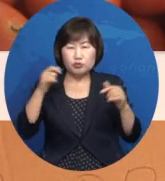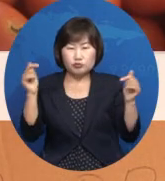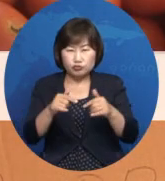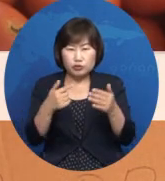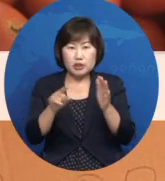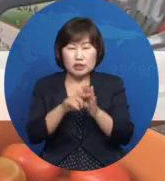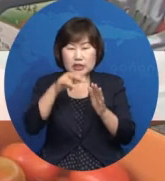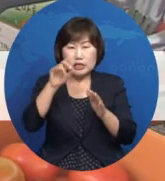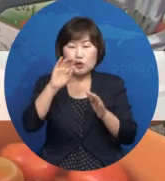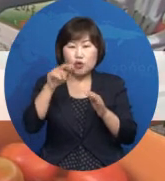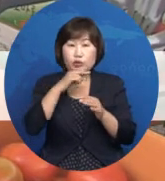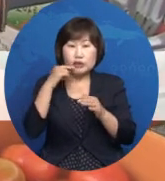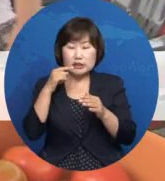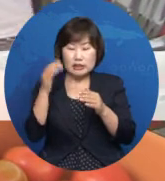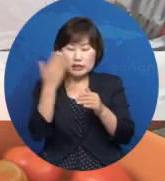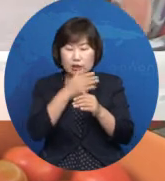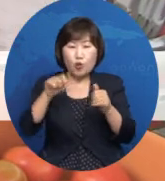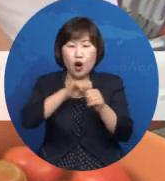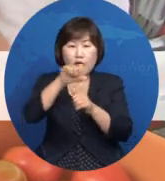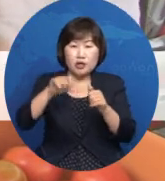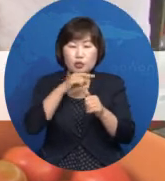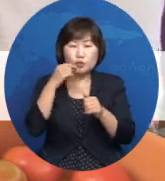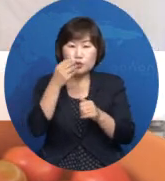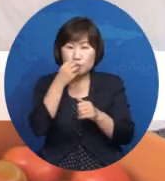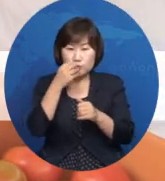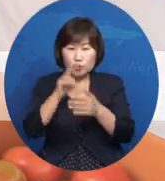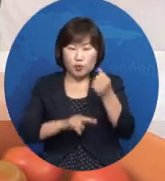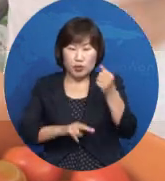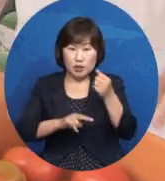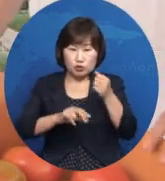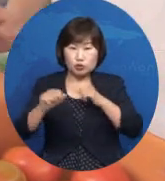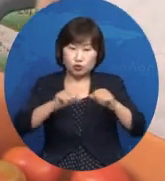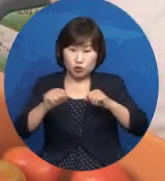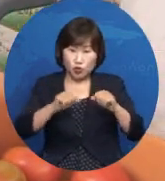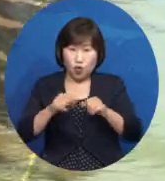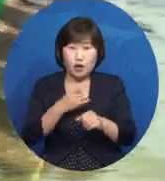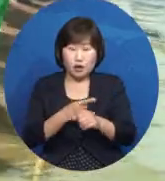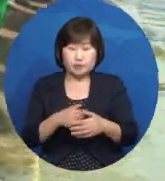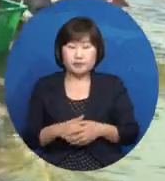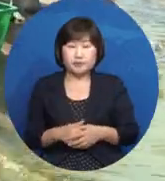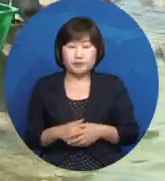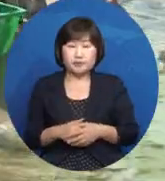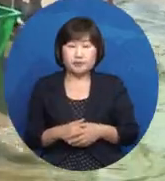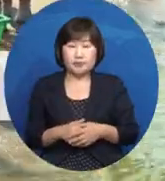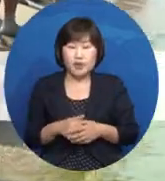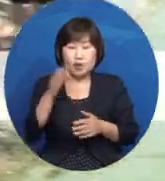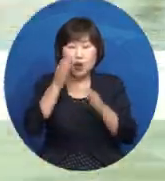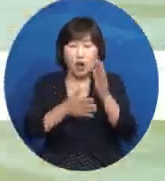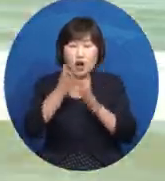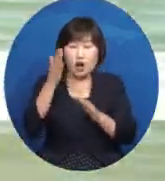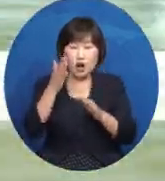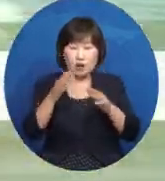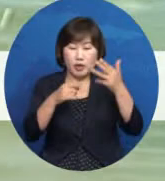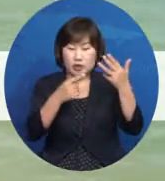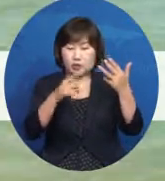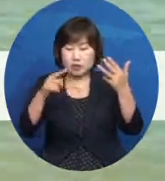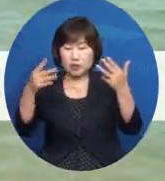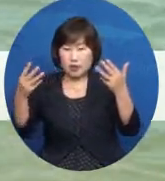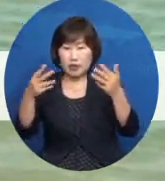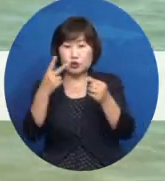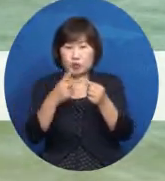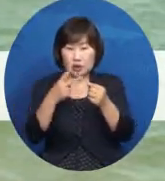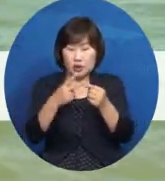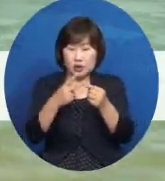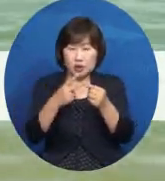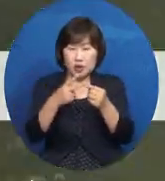상옥 슬로우시티 친환경 무농약 토마토 팔아주기 운동을 전개했습니다. 포항시는 지난 1일부터 3일까지 2회에